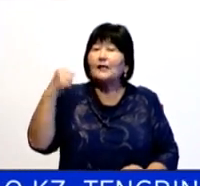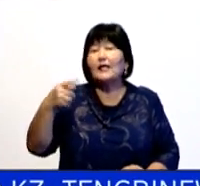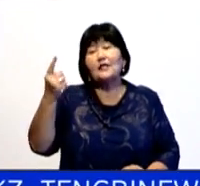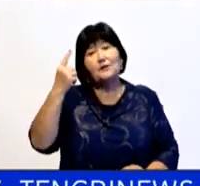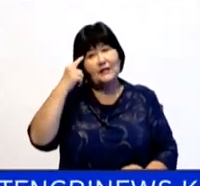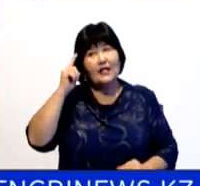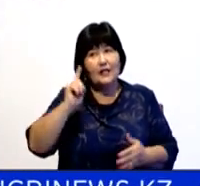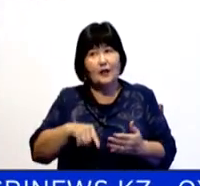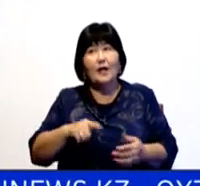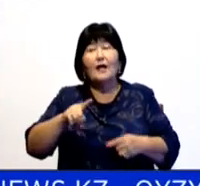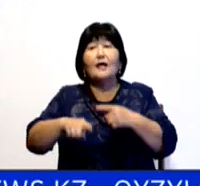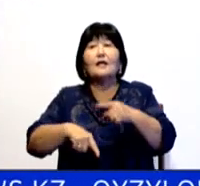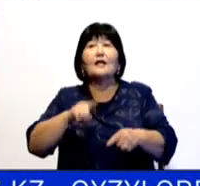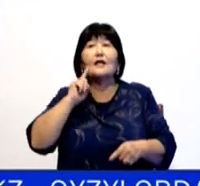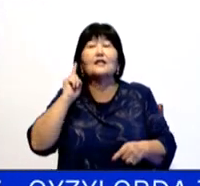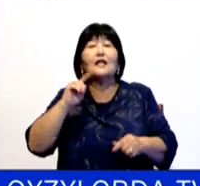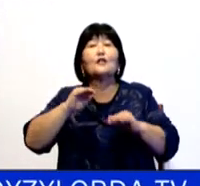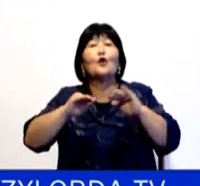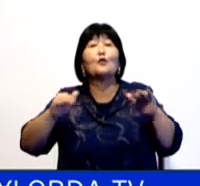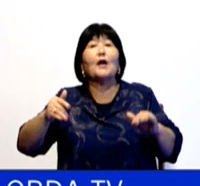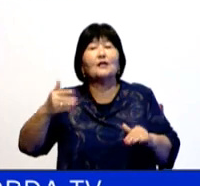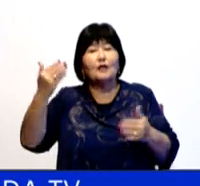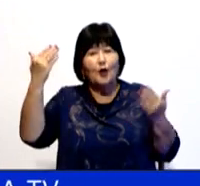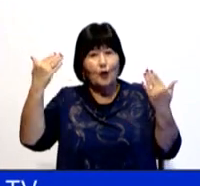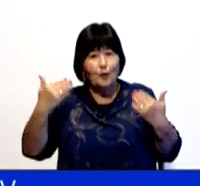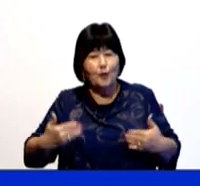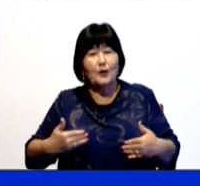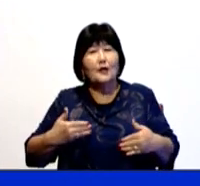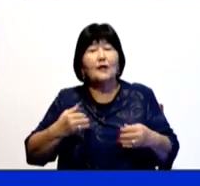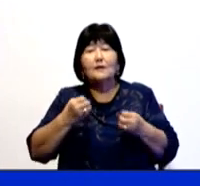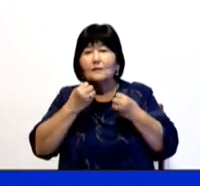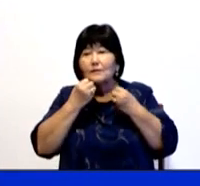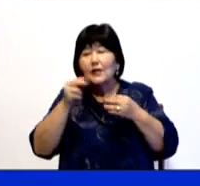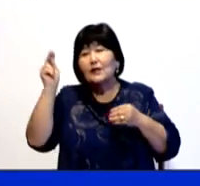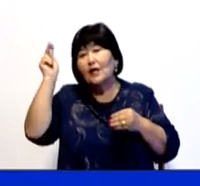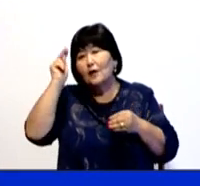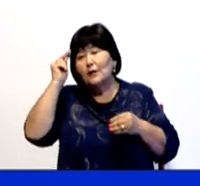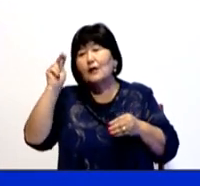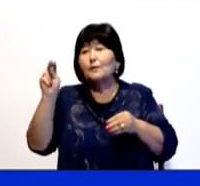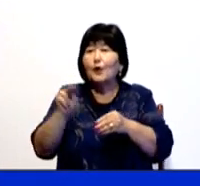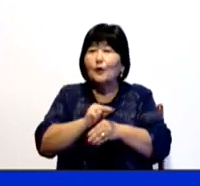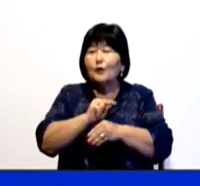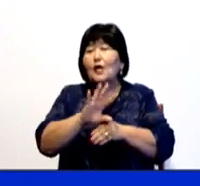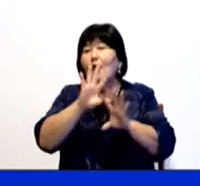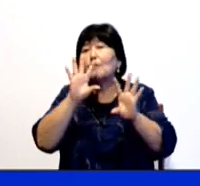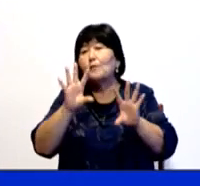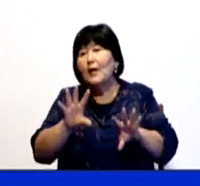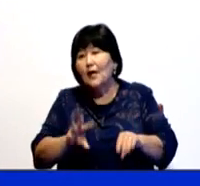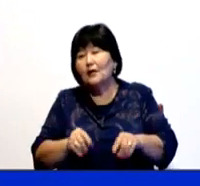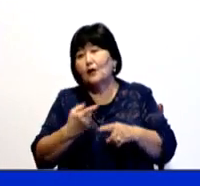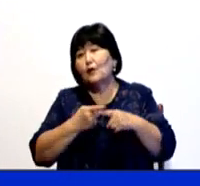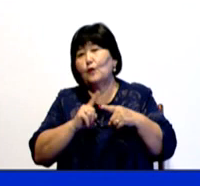сенемін. Келер жас ұрпақтың бойына сіңіретін ерекше білімнің, өнегенің, тәрбиенің барлығы